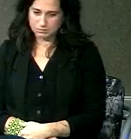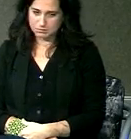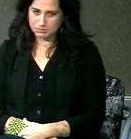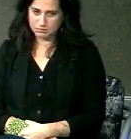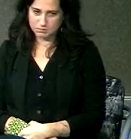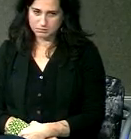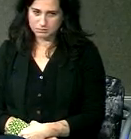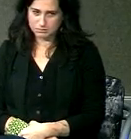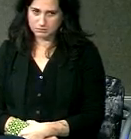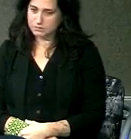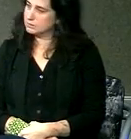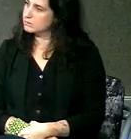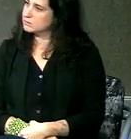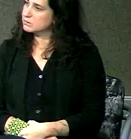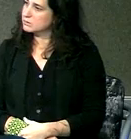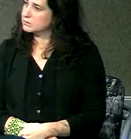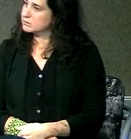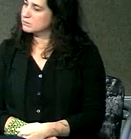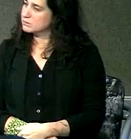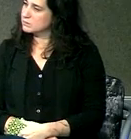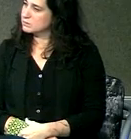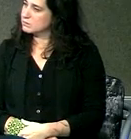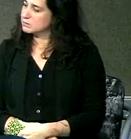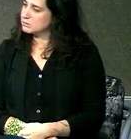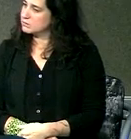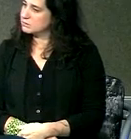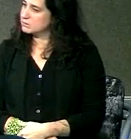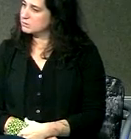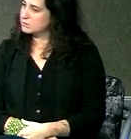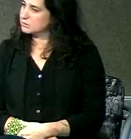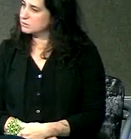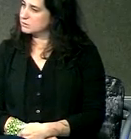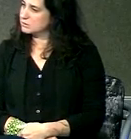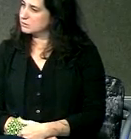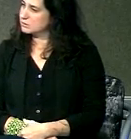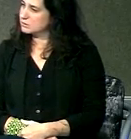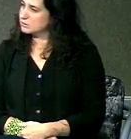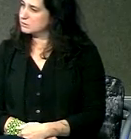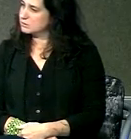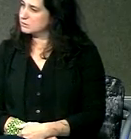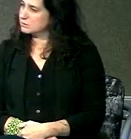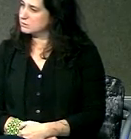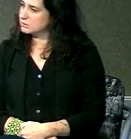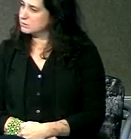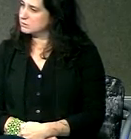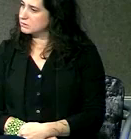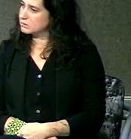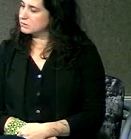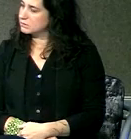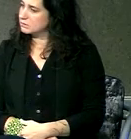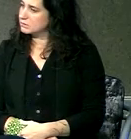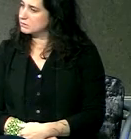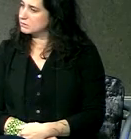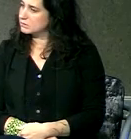sur les boulevards autour de Paris, etc. Et donc on a vu toute cette progression vers la prise en